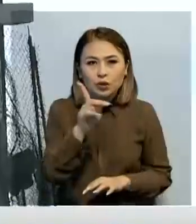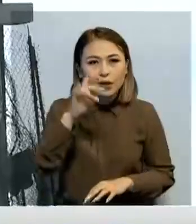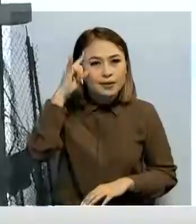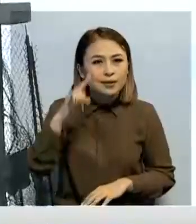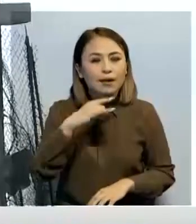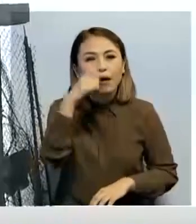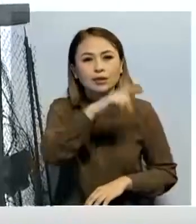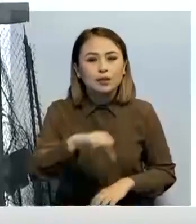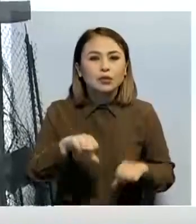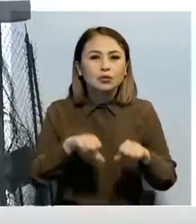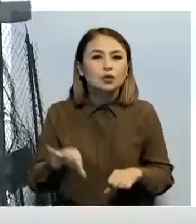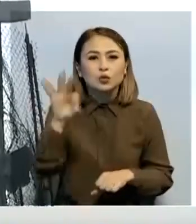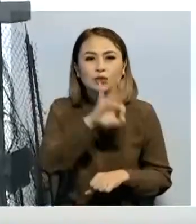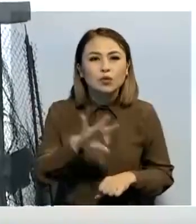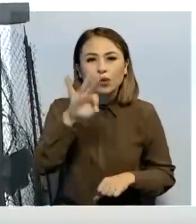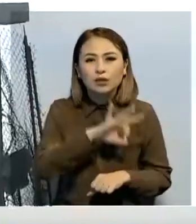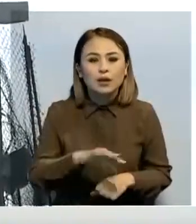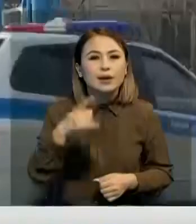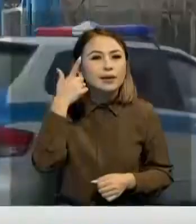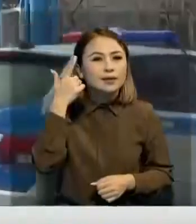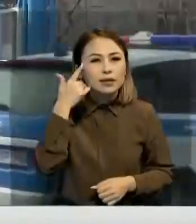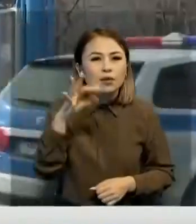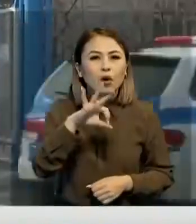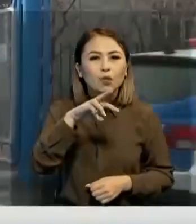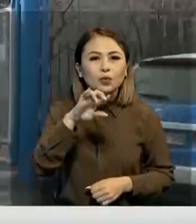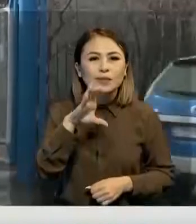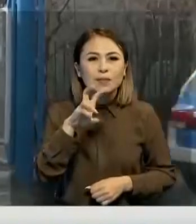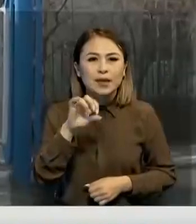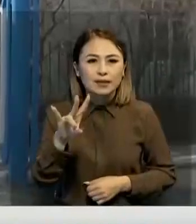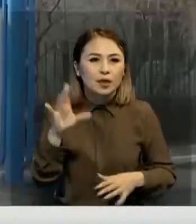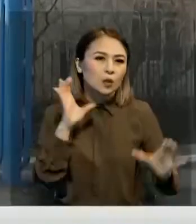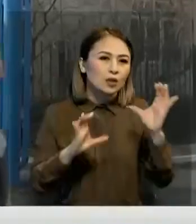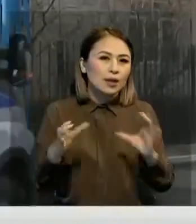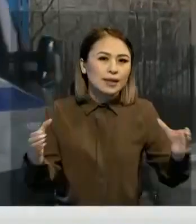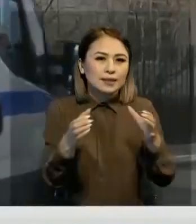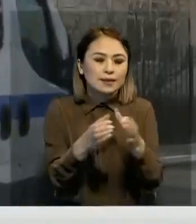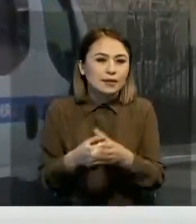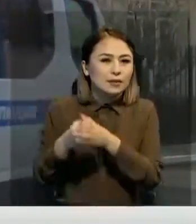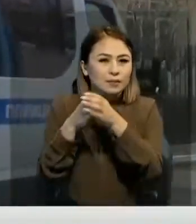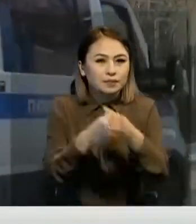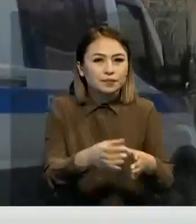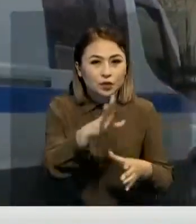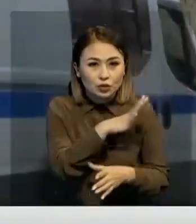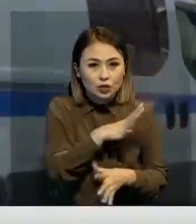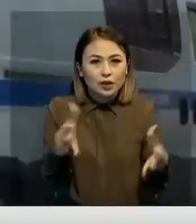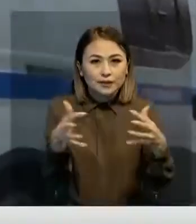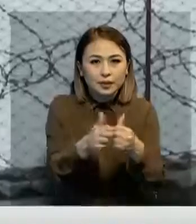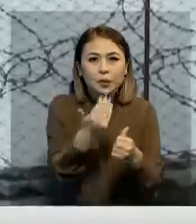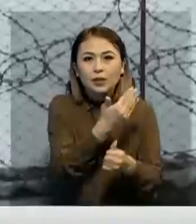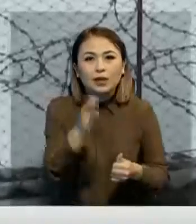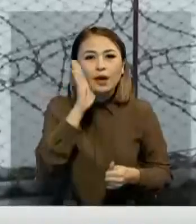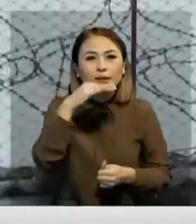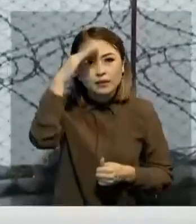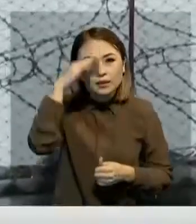үшін Қазақстандағы адам құқықтары жөніндегі уәкіл мен Қырғызстан омбудсмендер институтынан арнайы делегация бар. Ұсталғандар және